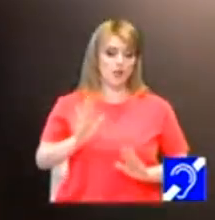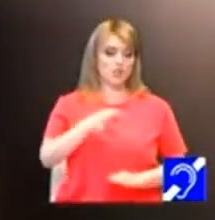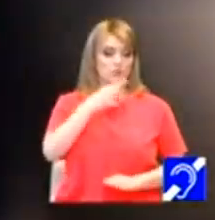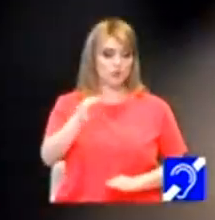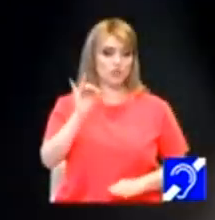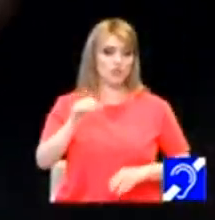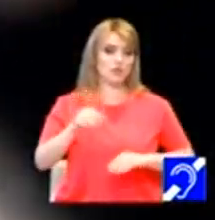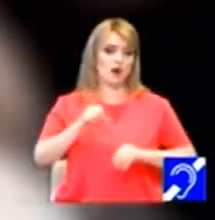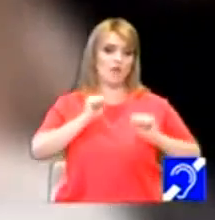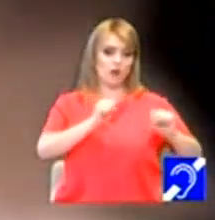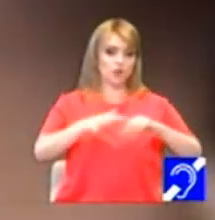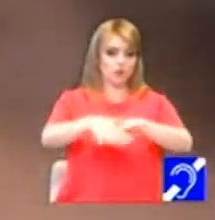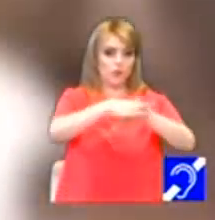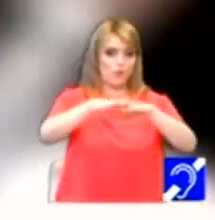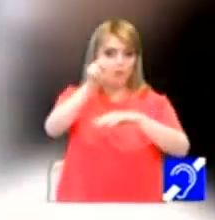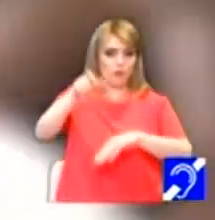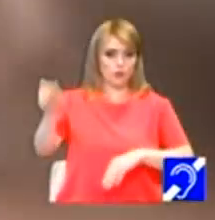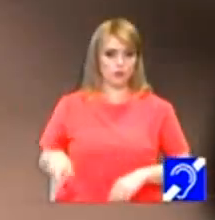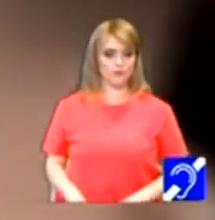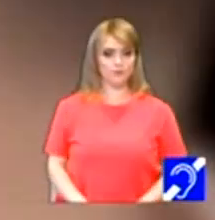avocatul poporului.